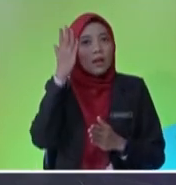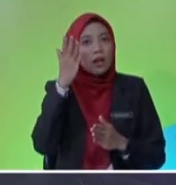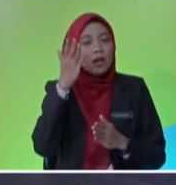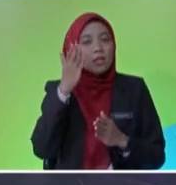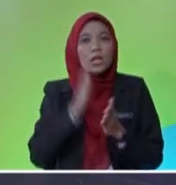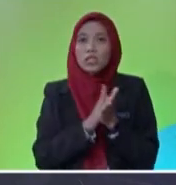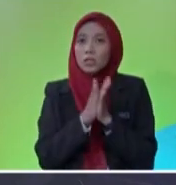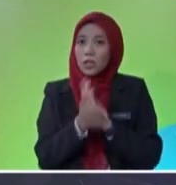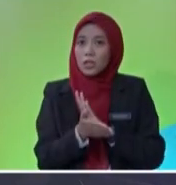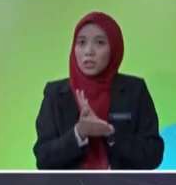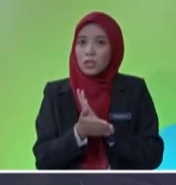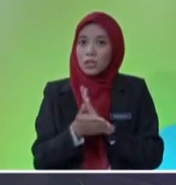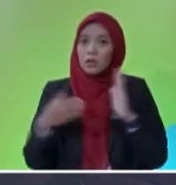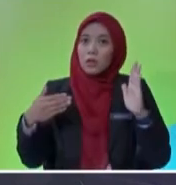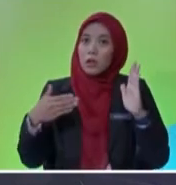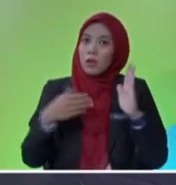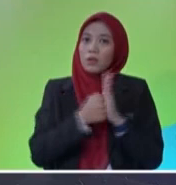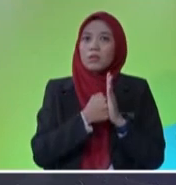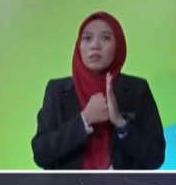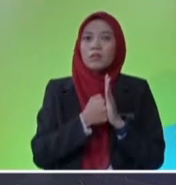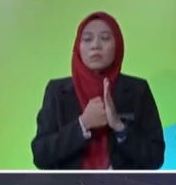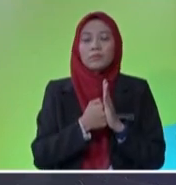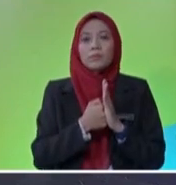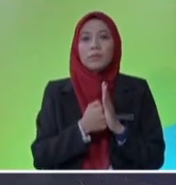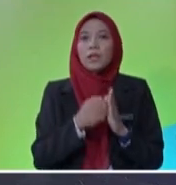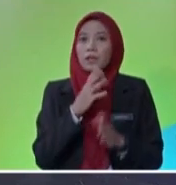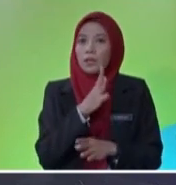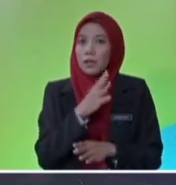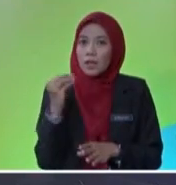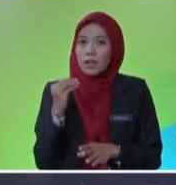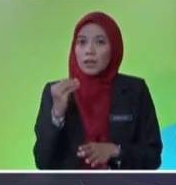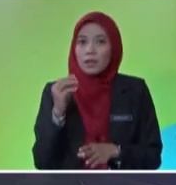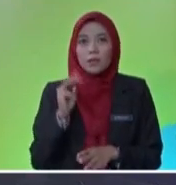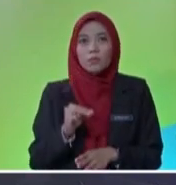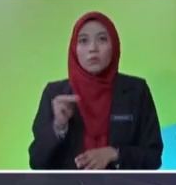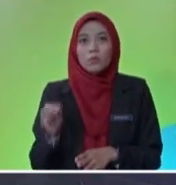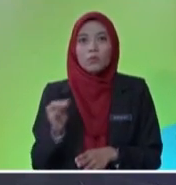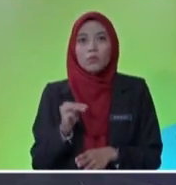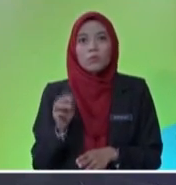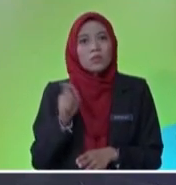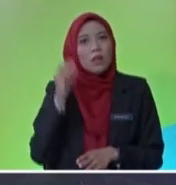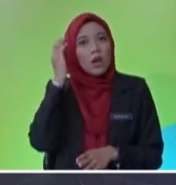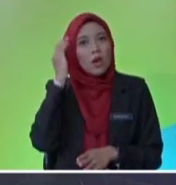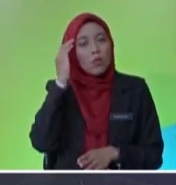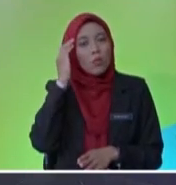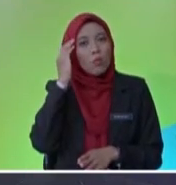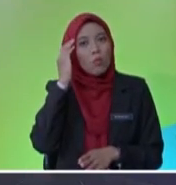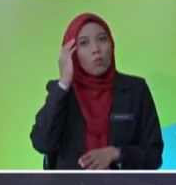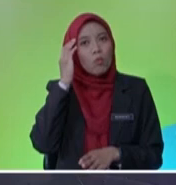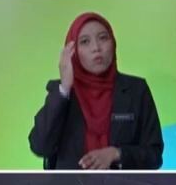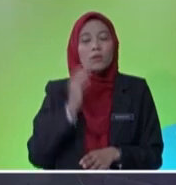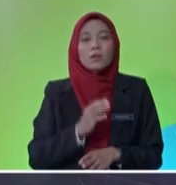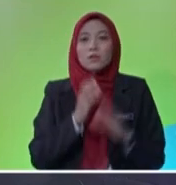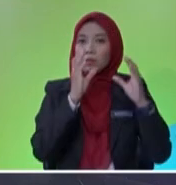kemaluannya yang berlaku itu akan menjadi lebih serius m dan murid-murid penuh tahu langkah-langkah umum seperti yang